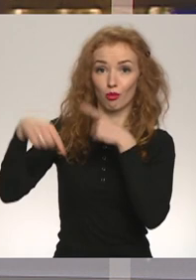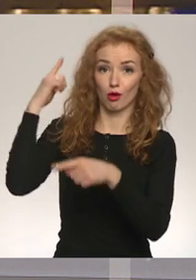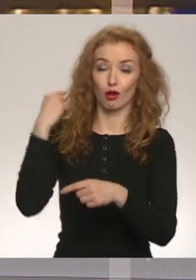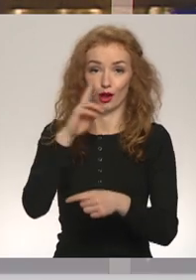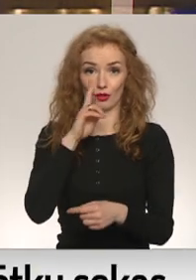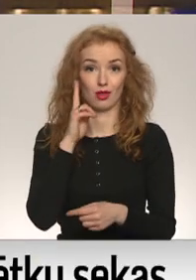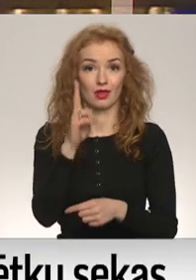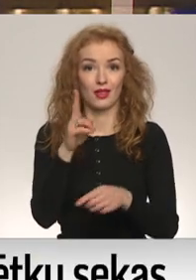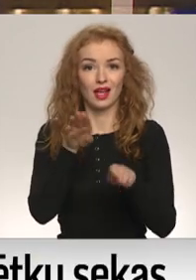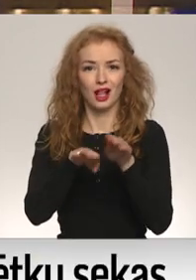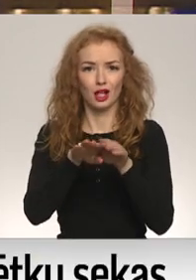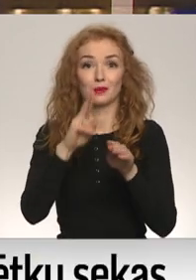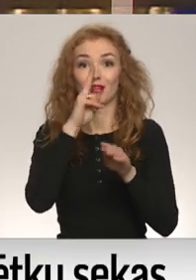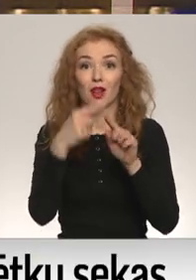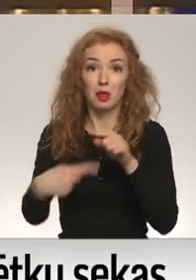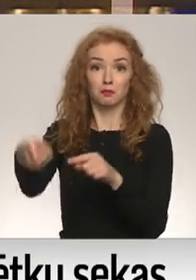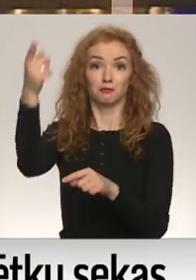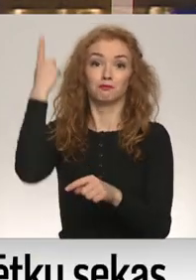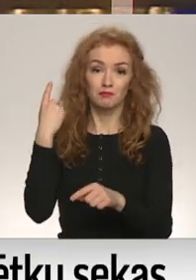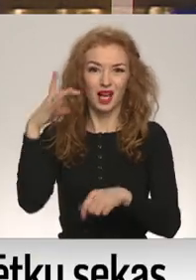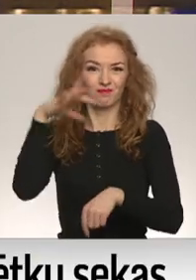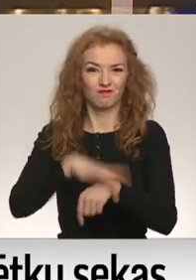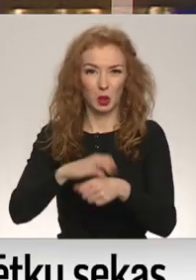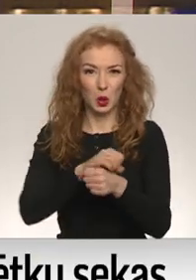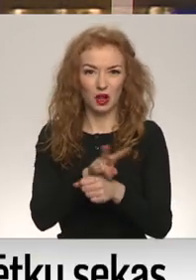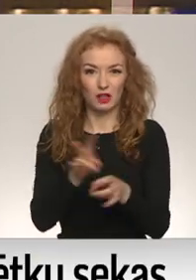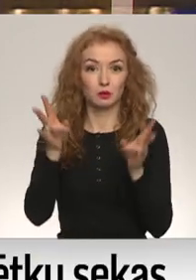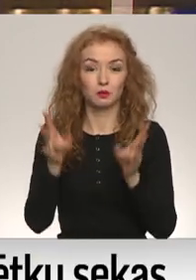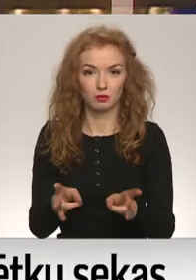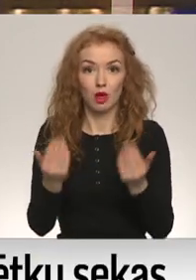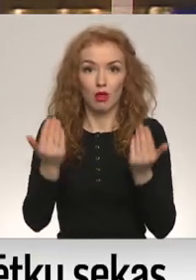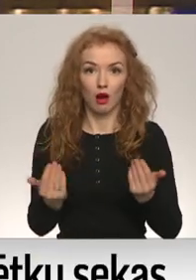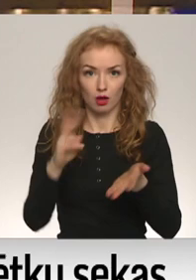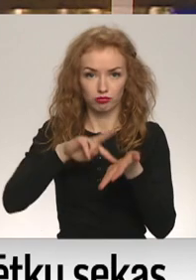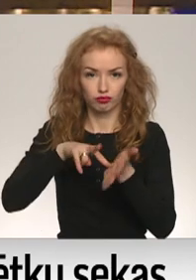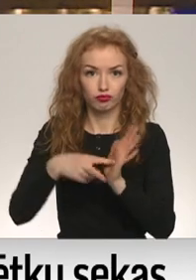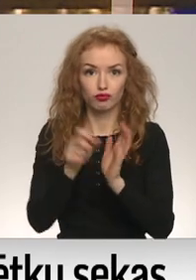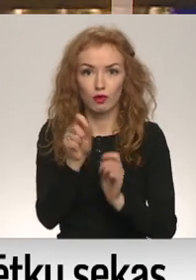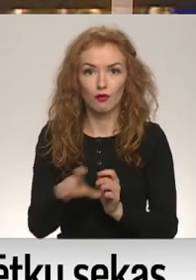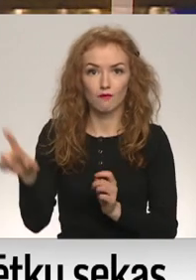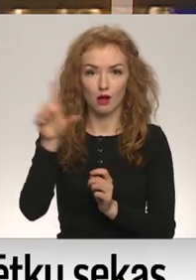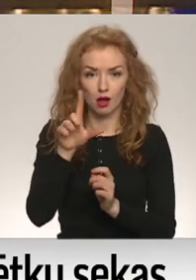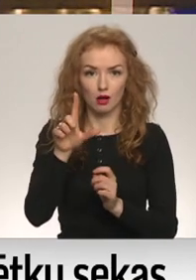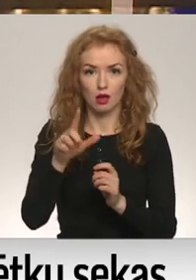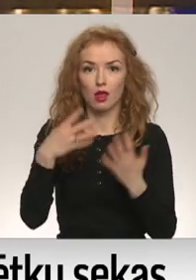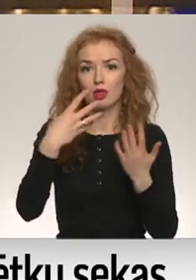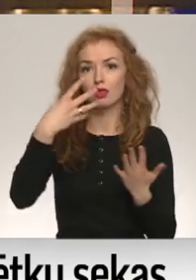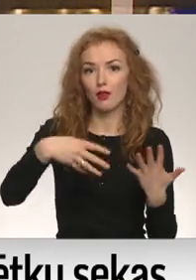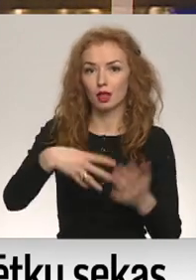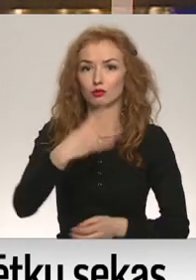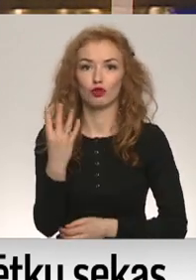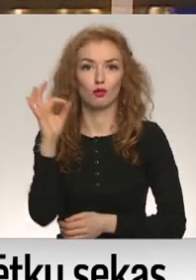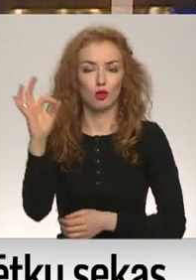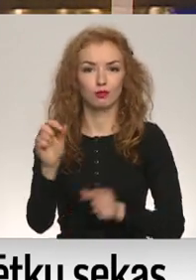salīdzinājumā ar vēl nedēļu iepriekš jaunatklāto inficēšanās gadījumu skaits gandrīz dubultojies, jeb pieaudzis par nepilniem